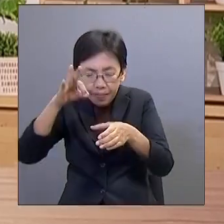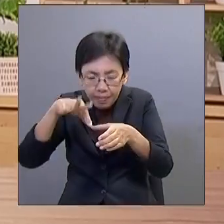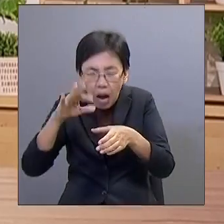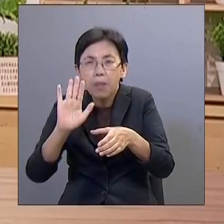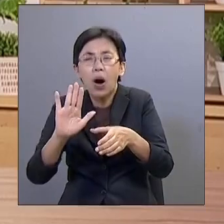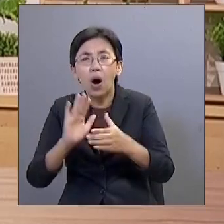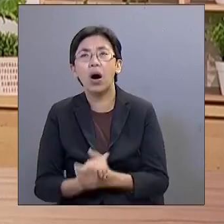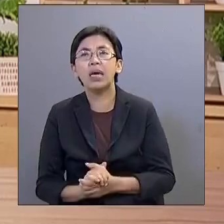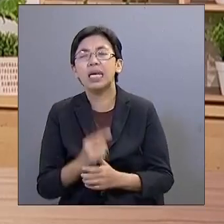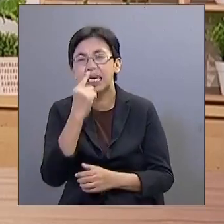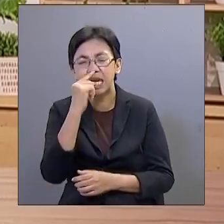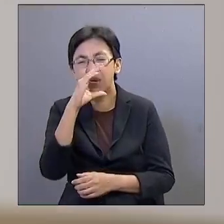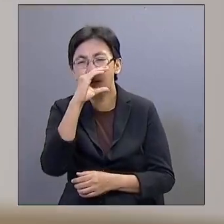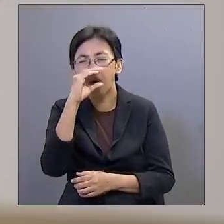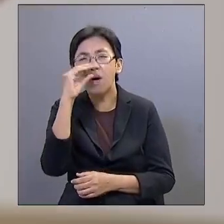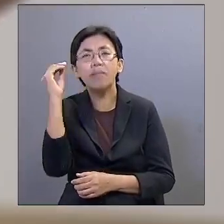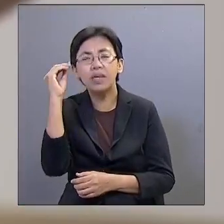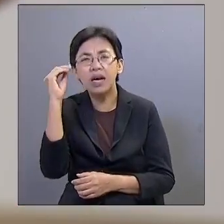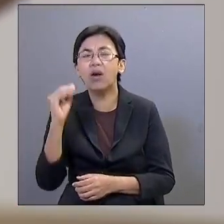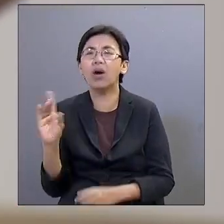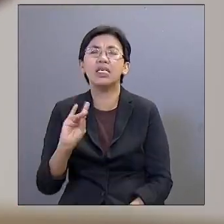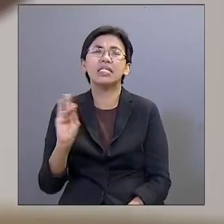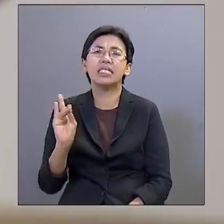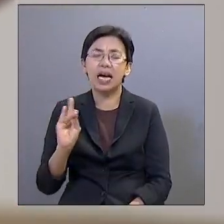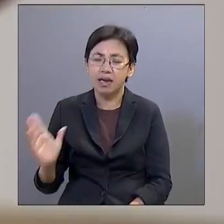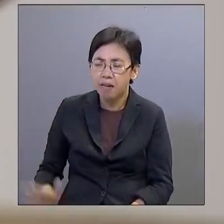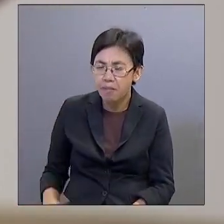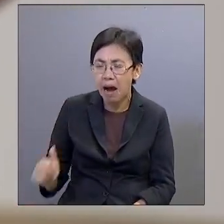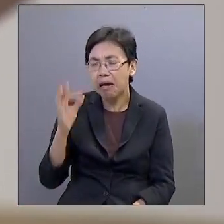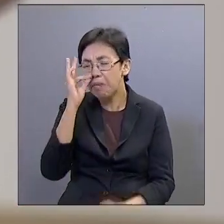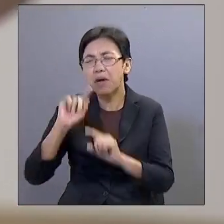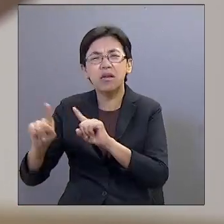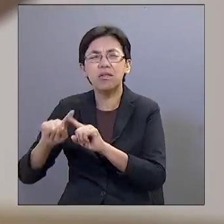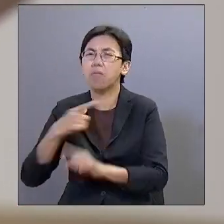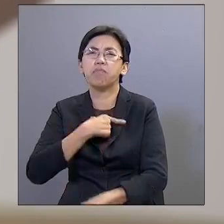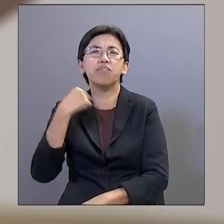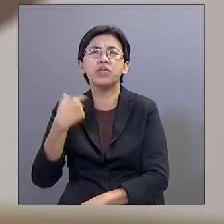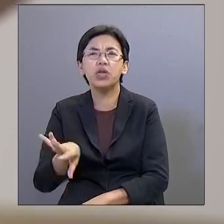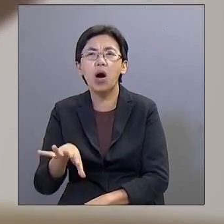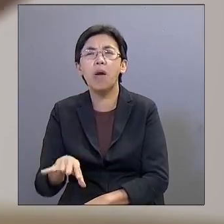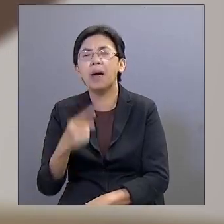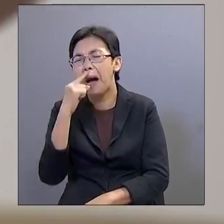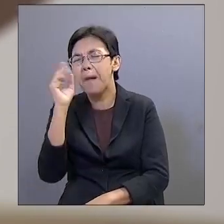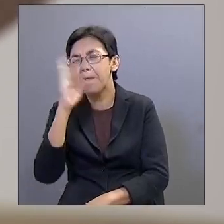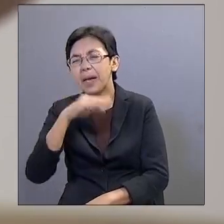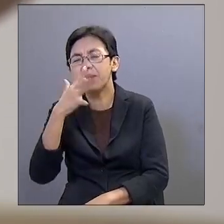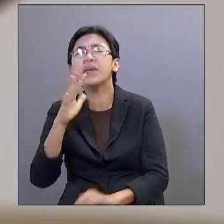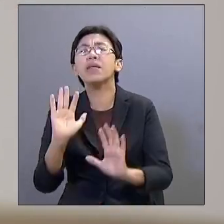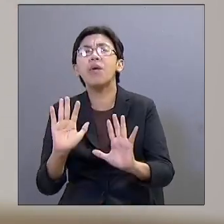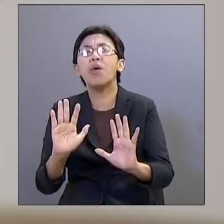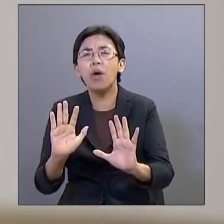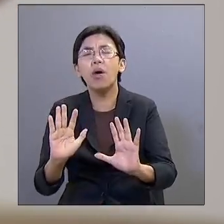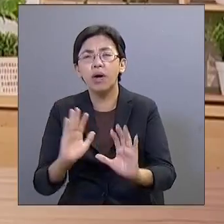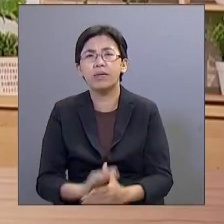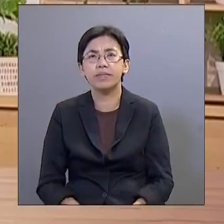ลิ่นที่แบบเป็นกลิ่นน้ำหอมต่างๆเนี่ยสัตว์เลี้ยงเนี่ยอาจจะไม่ได้ชอบนะคะแค่มันแบบไม่เหม็นก็ถือว่าสะ